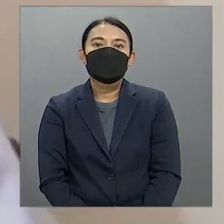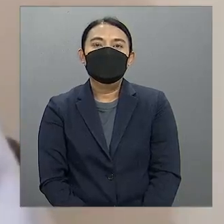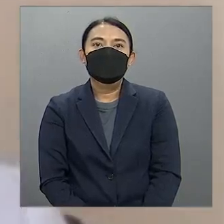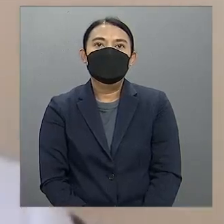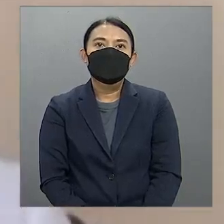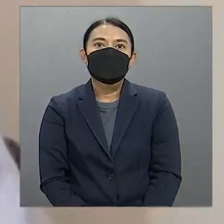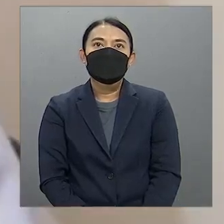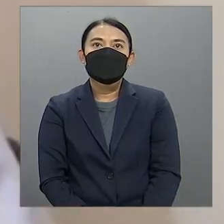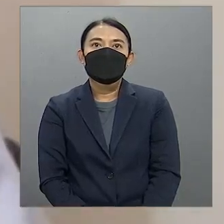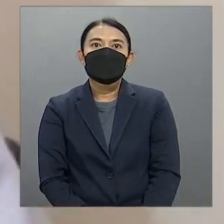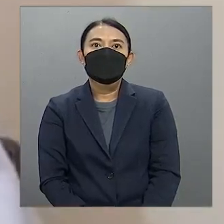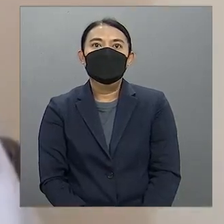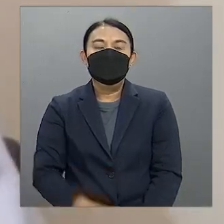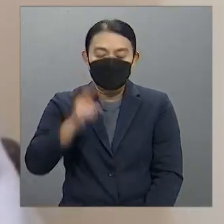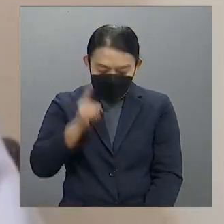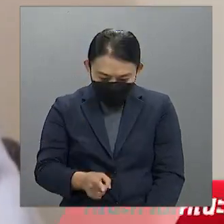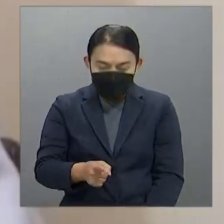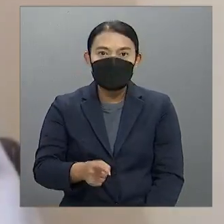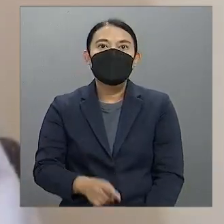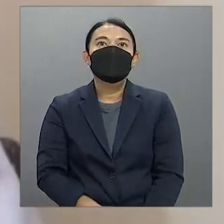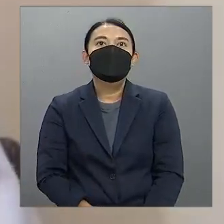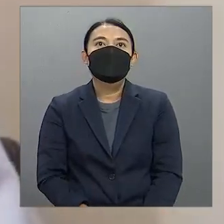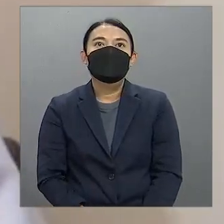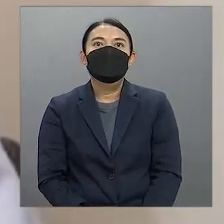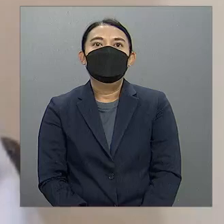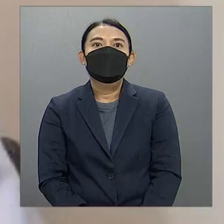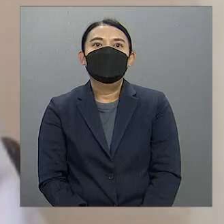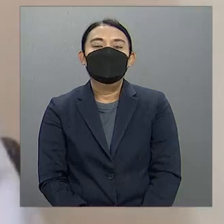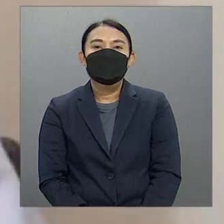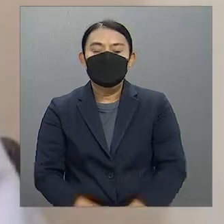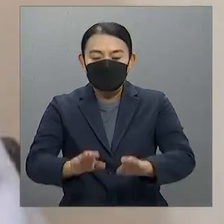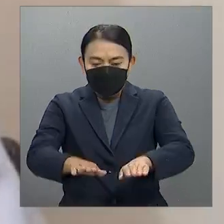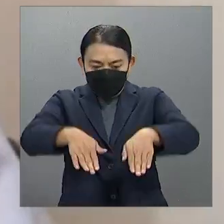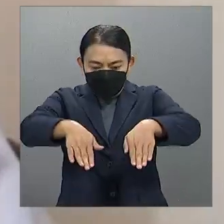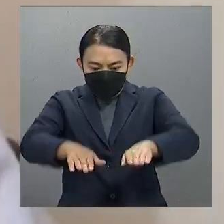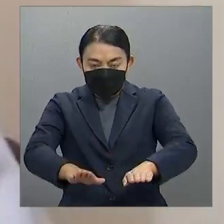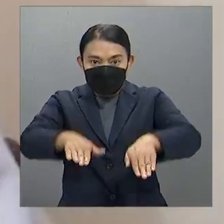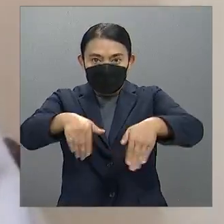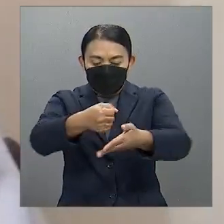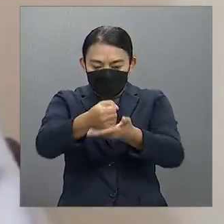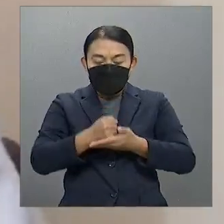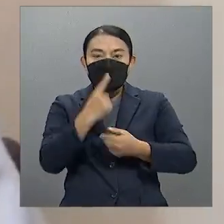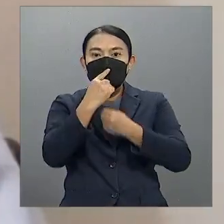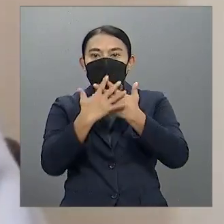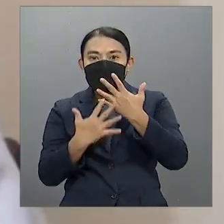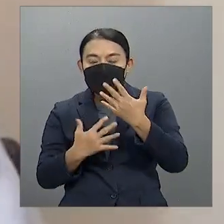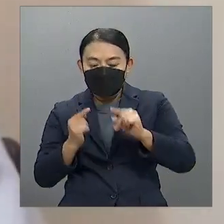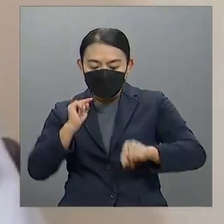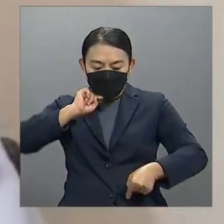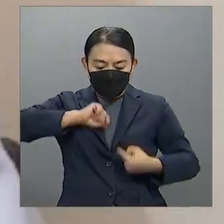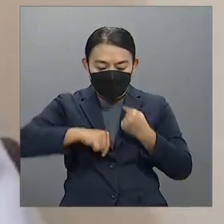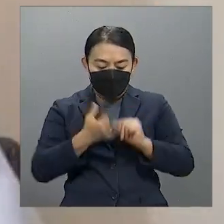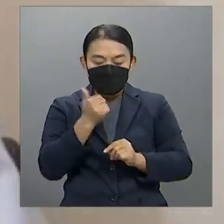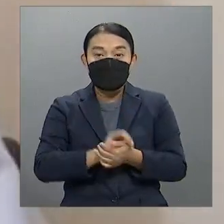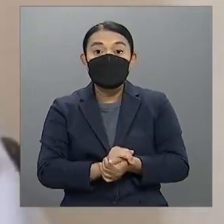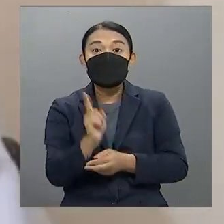ก็จริงค่ะจริงค่ะจริงค่ะการขยิงเท้าเนี่ยอาจจะช่วยเรื่องของการเพิ่มการไหลเวียนเลือดนะคะคือภาวะเส้นเลือดขอดเนี่ยมันเกิดจากการเสื่อมสภา